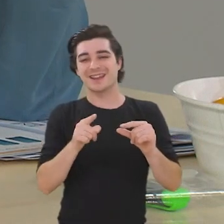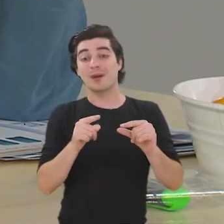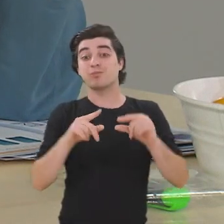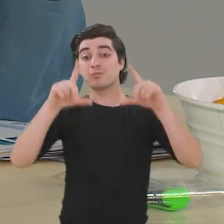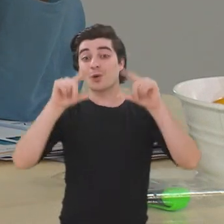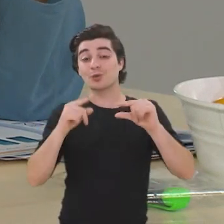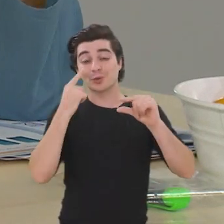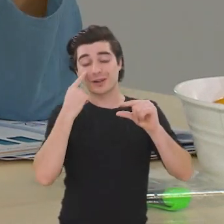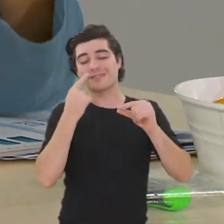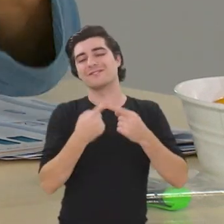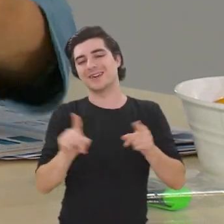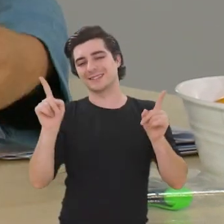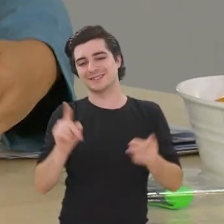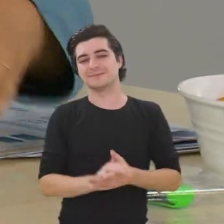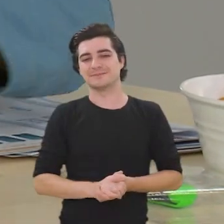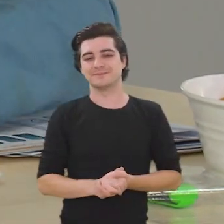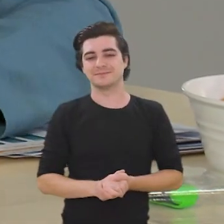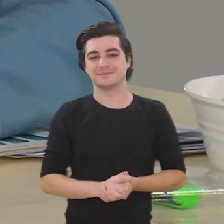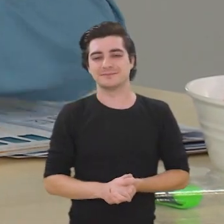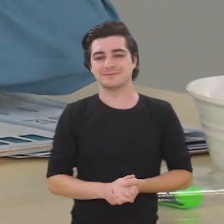mısırlardan boyut olarak farklı.